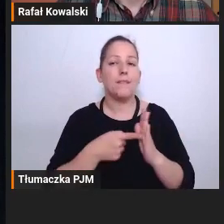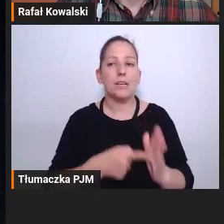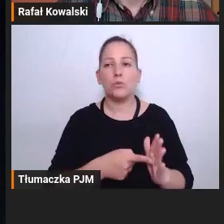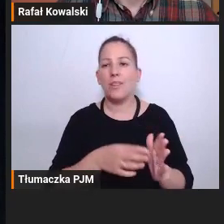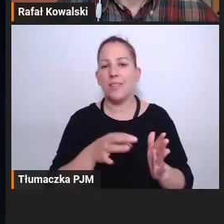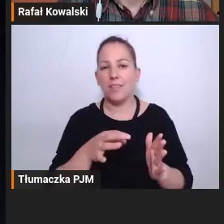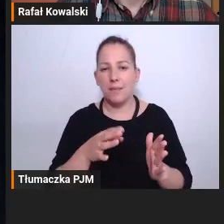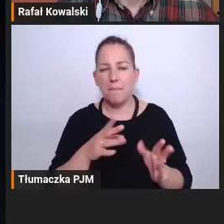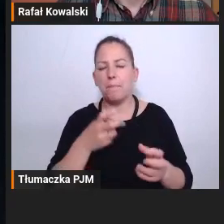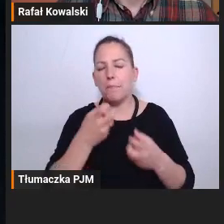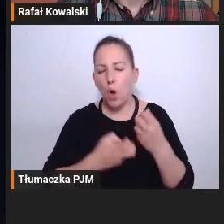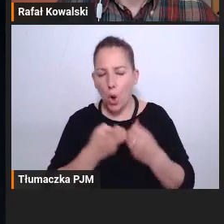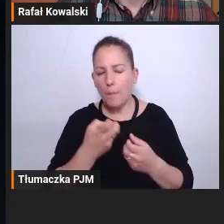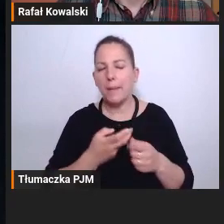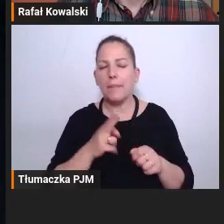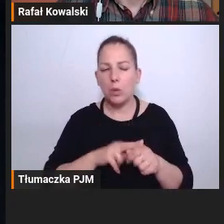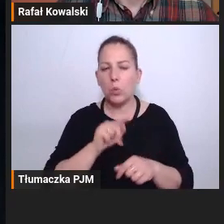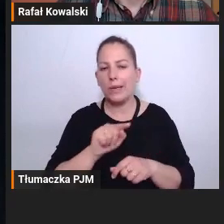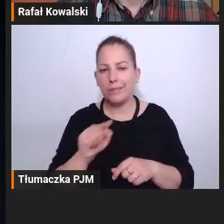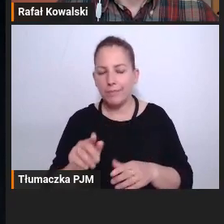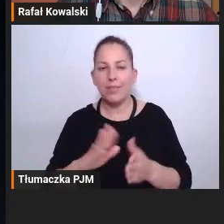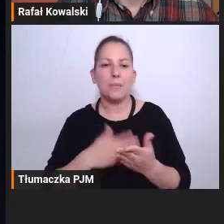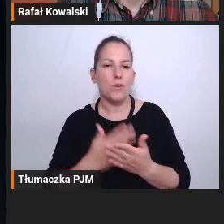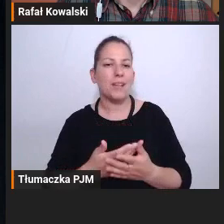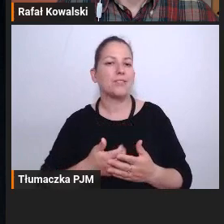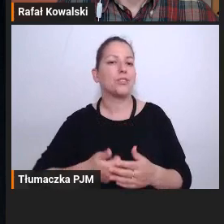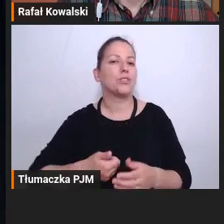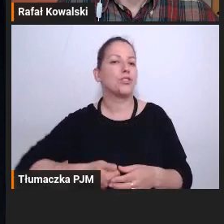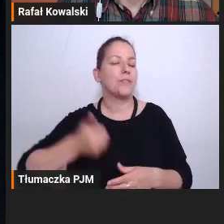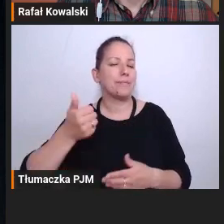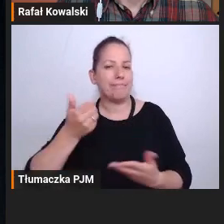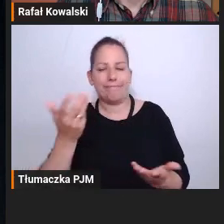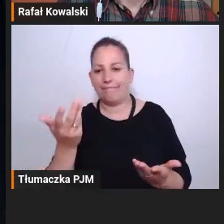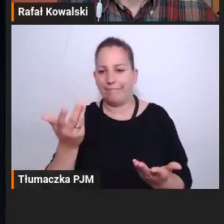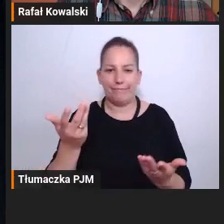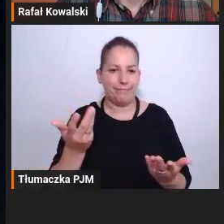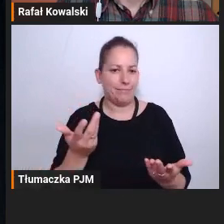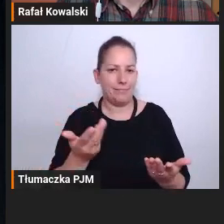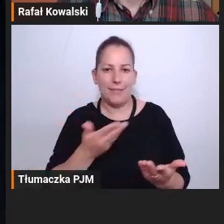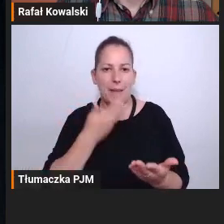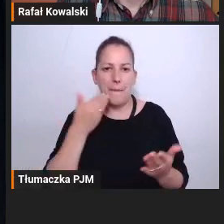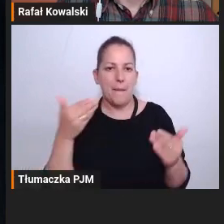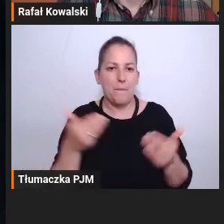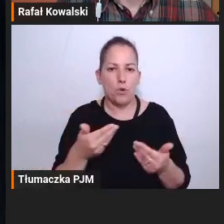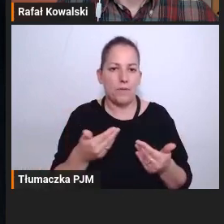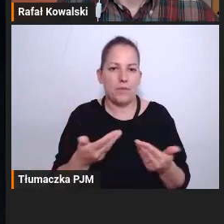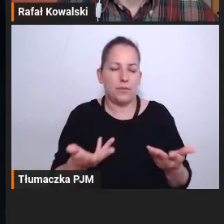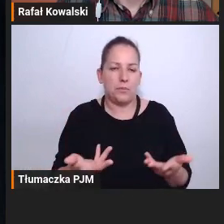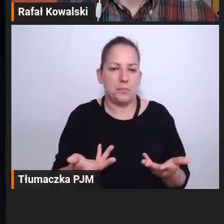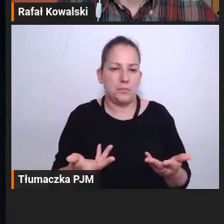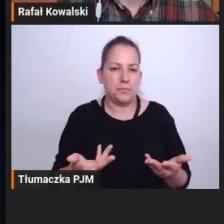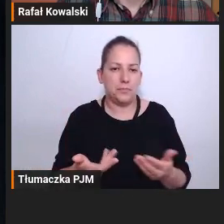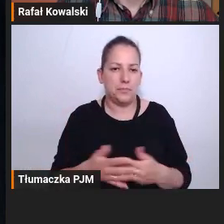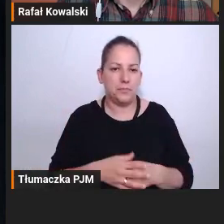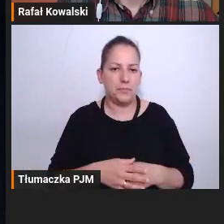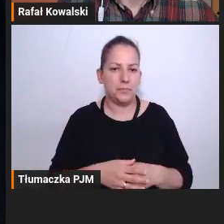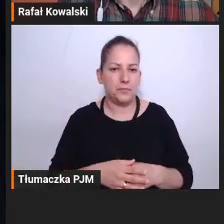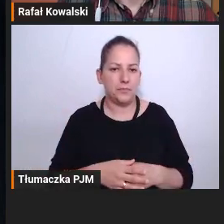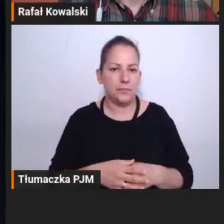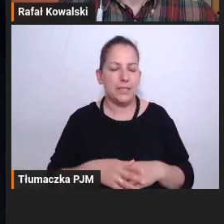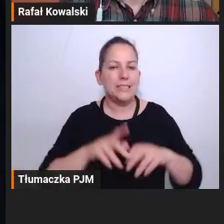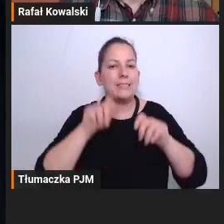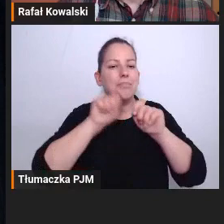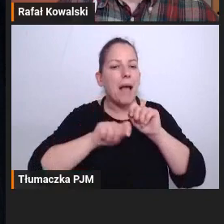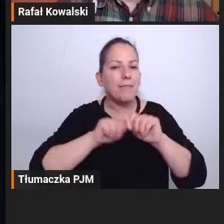pewne problematyczne kwestie, no chociażby to, że pracodawcy nie bardzo będą mogli możliwość, nie będą bardzo mieli możliwość